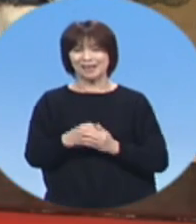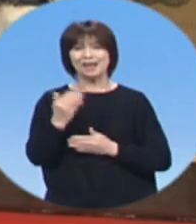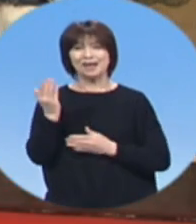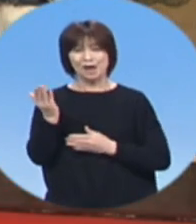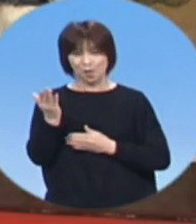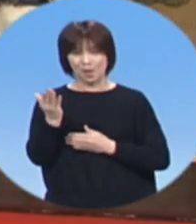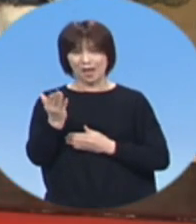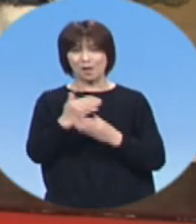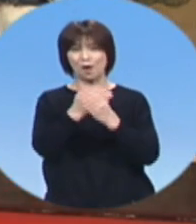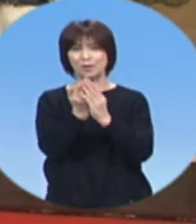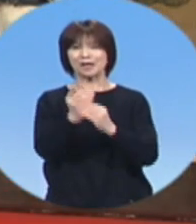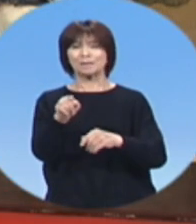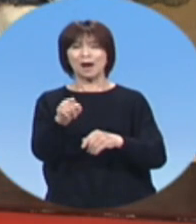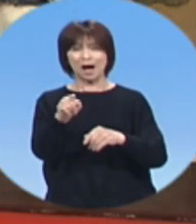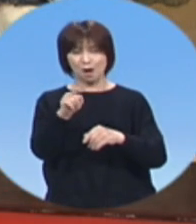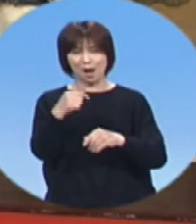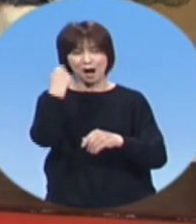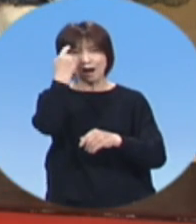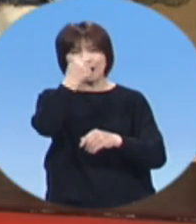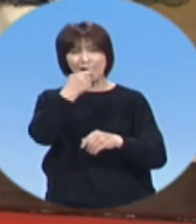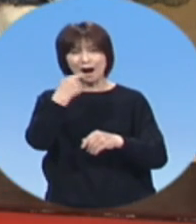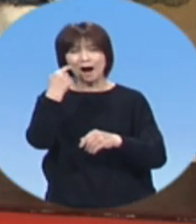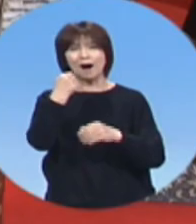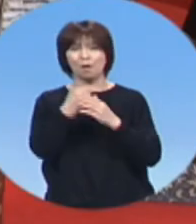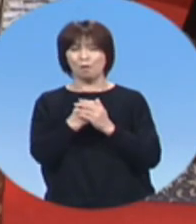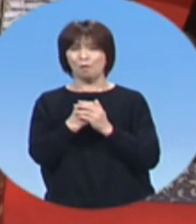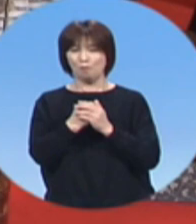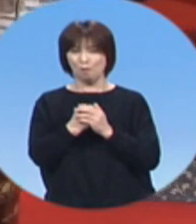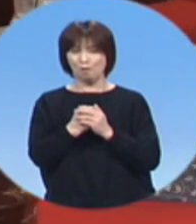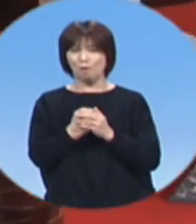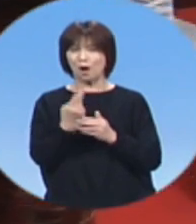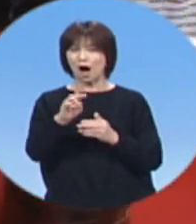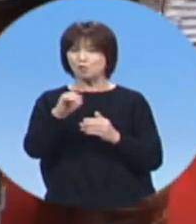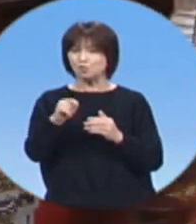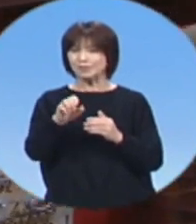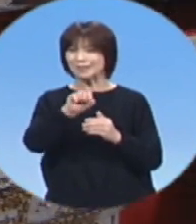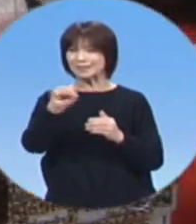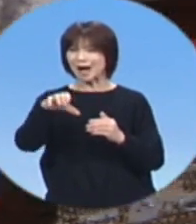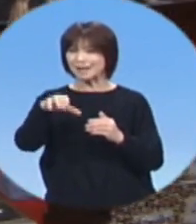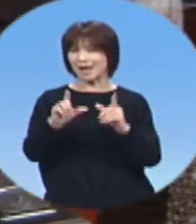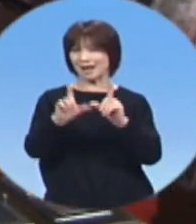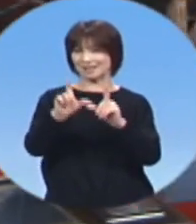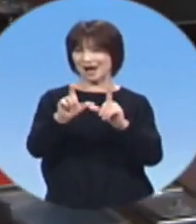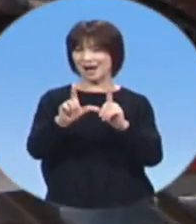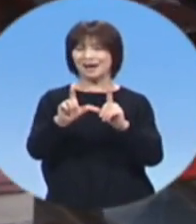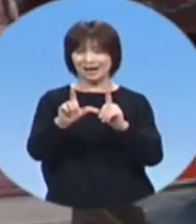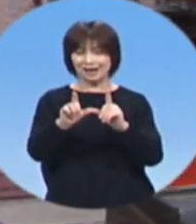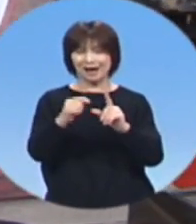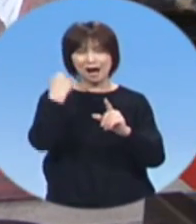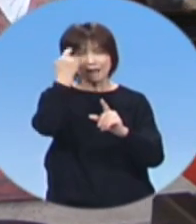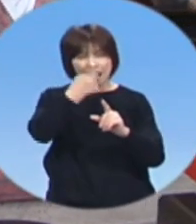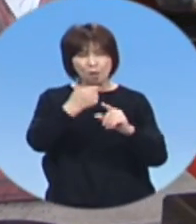らのおひな様はね、お顔がちょっとね、うりざね型で、はい、お家によってね、おひな様のお